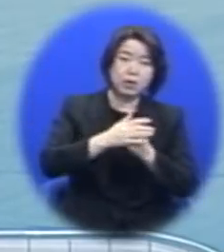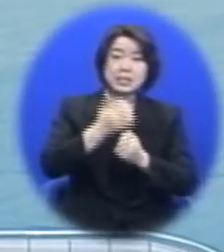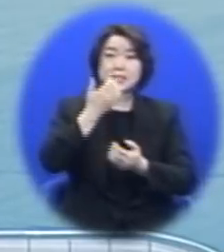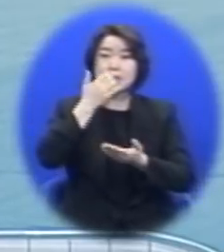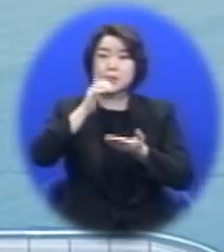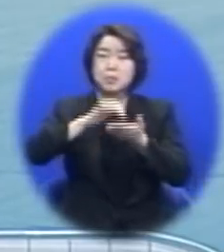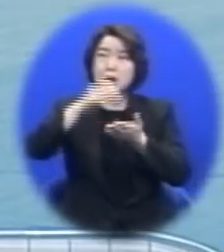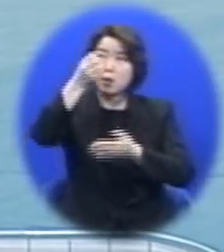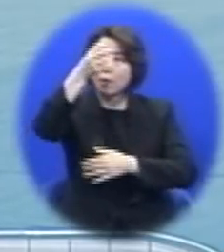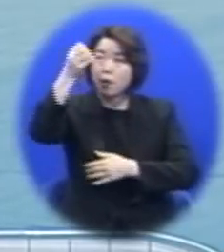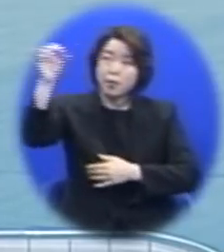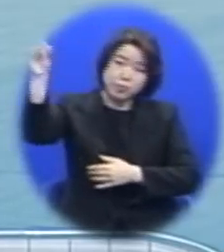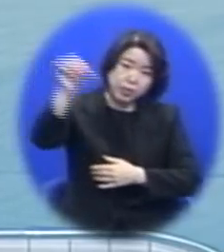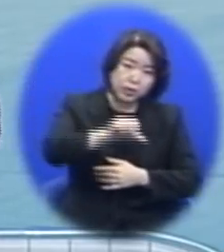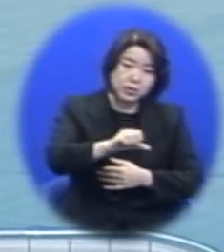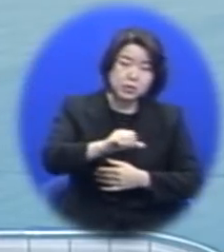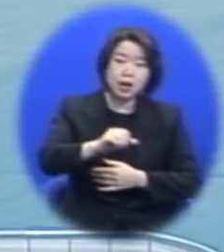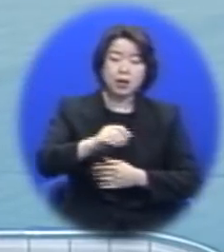곧장 듣잖아요.